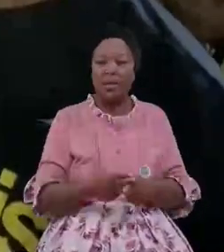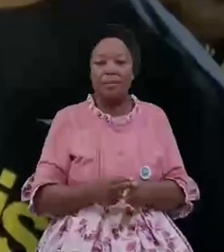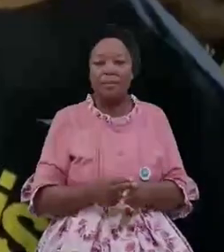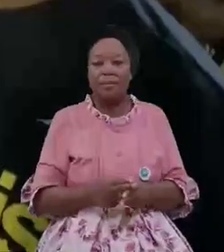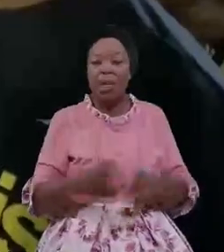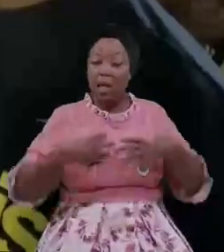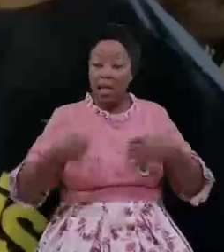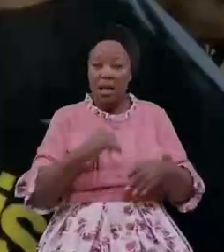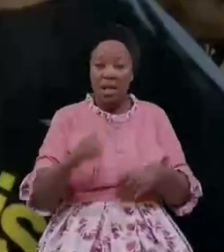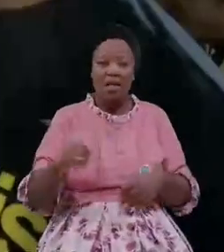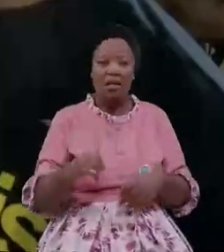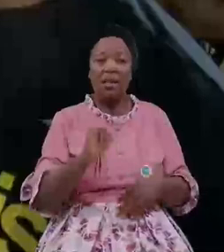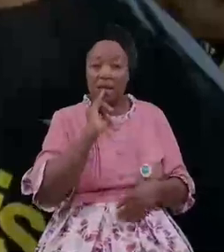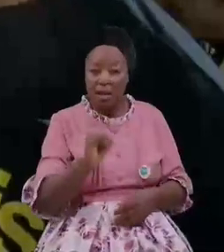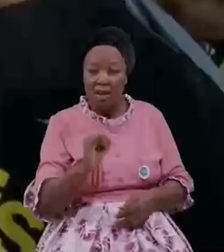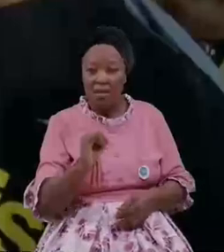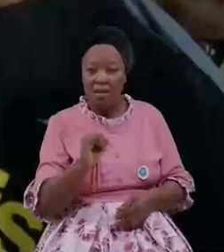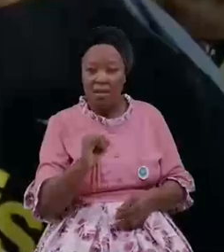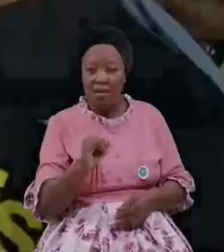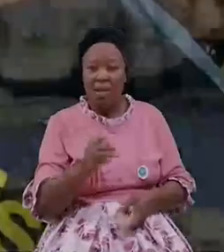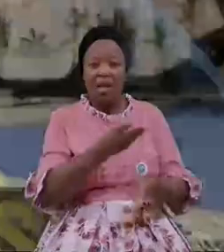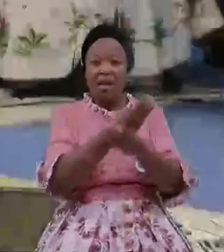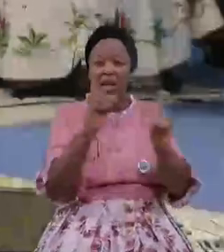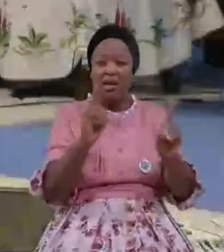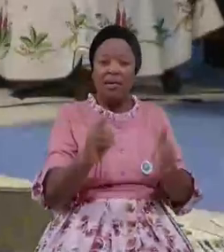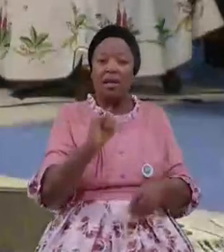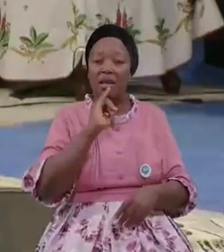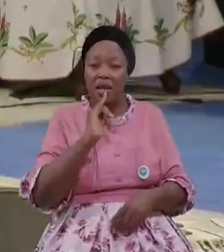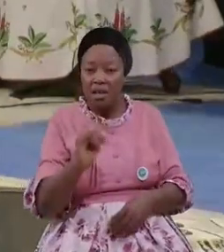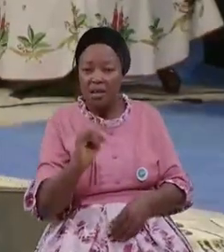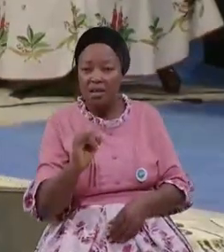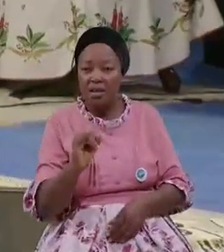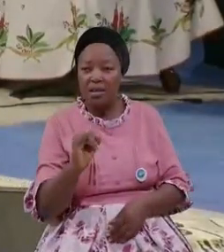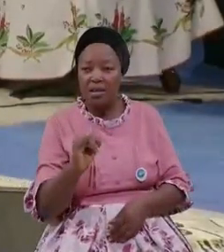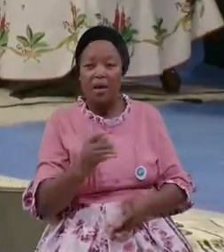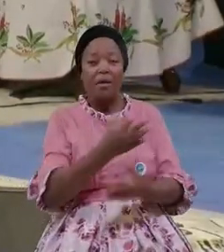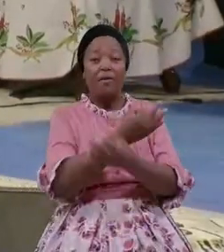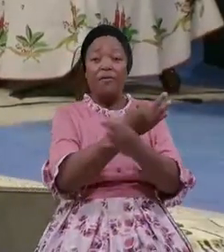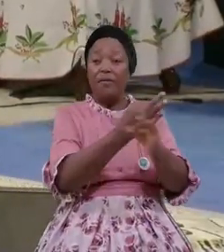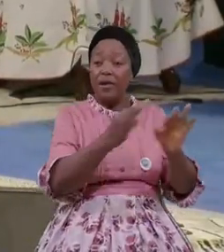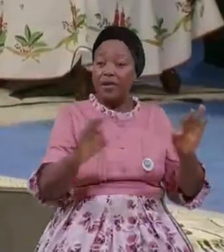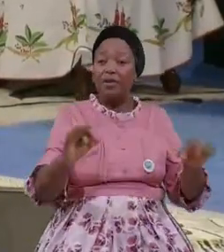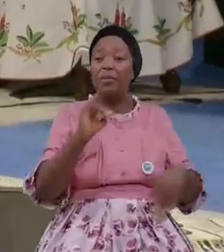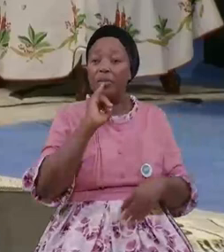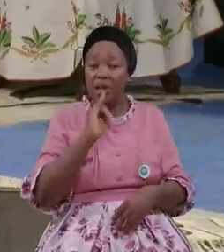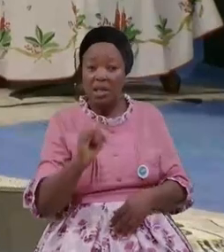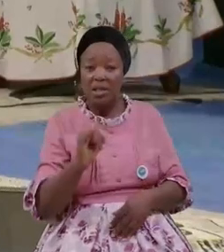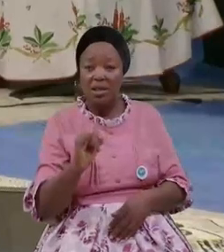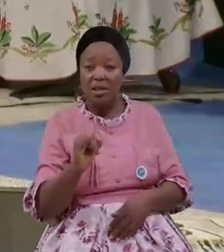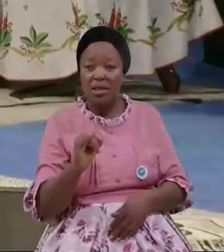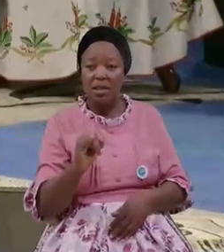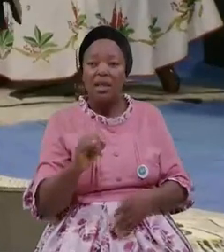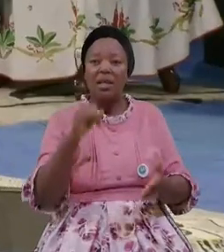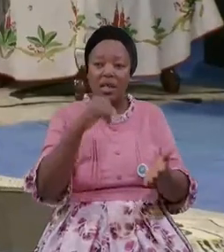la guérison est la délivrance est pour ce moment la lib la liberté est pour ce